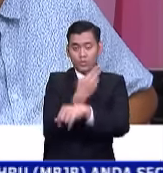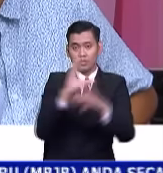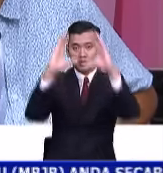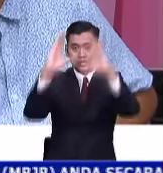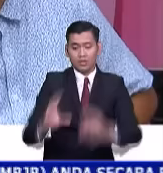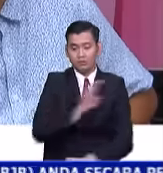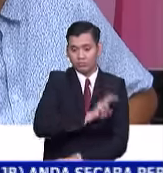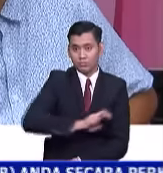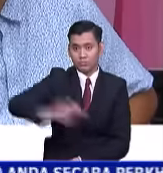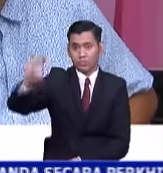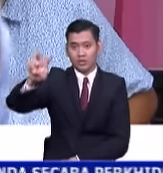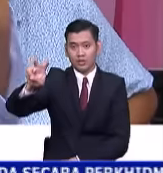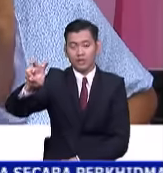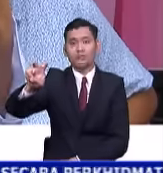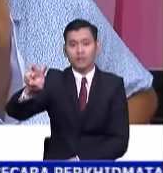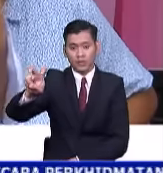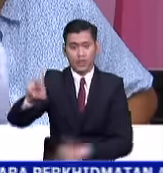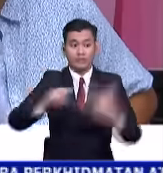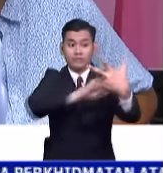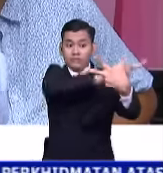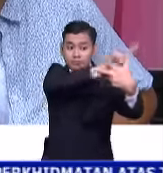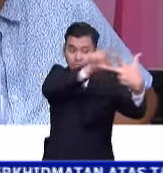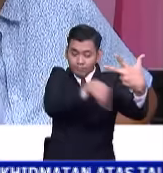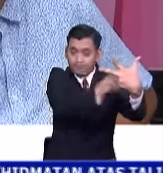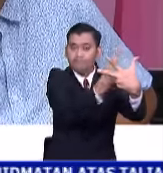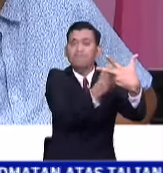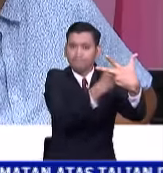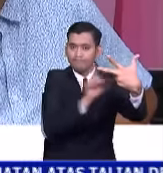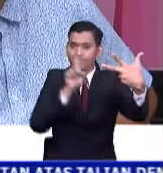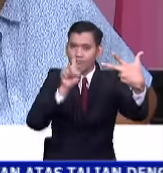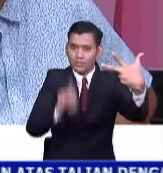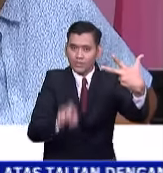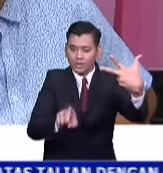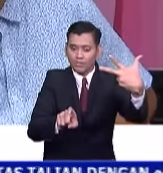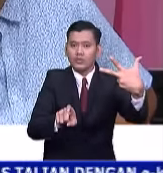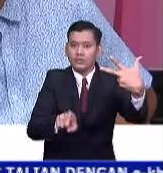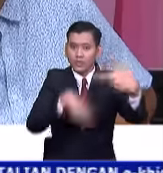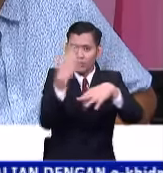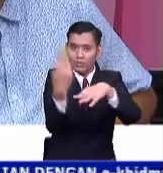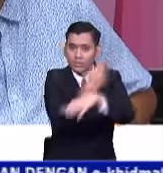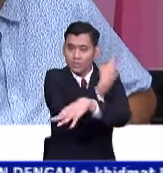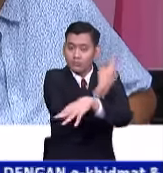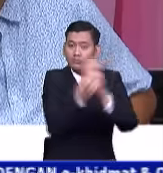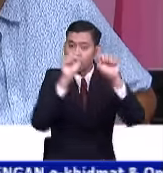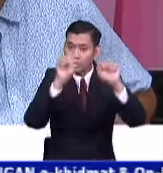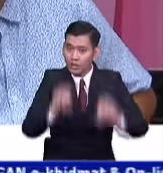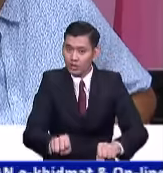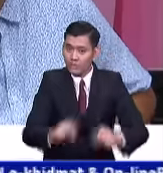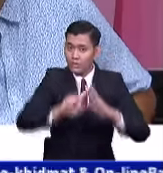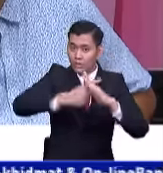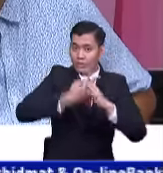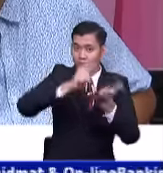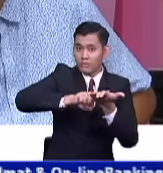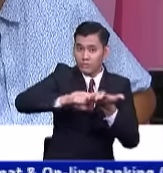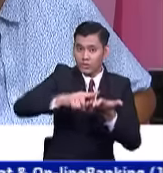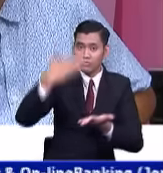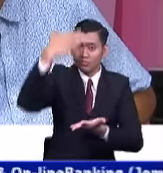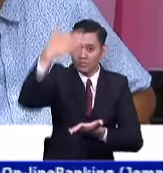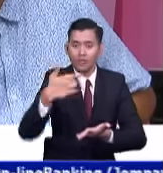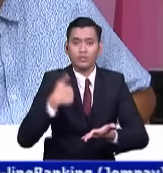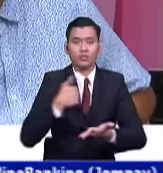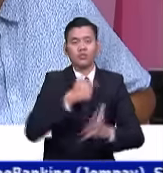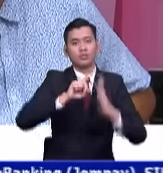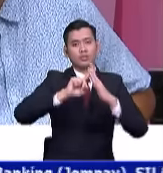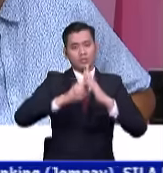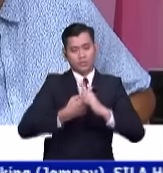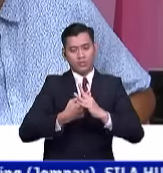Jadi saya yakin bila tiga-tiga ni mula bergerak serentak mulai minggu depan, kita boleh untuk peringkat